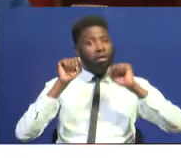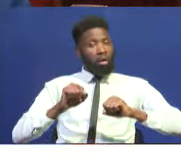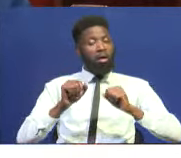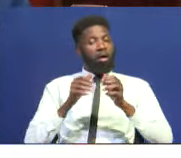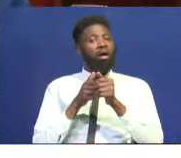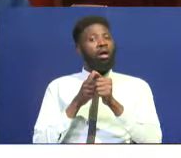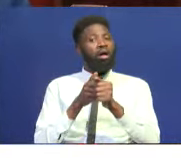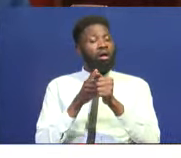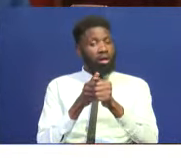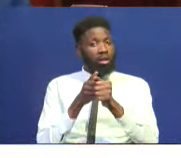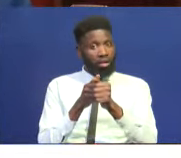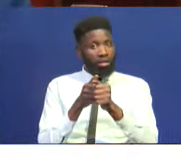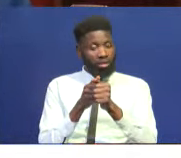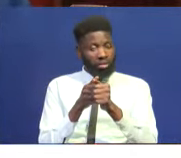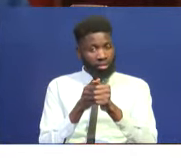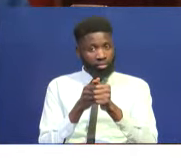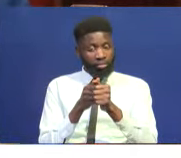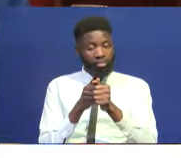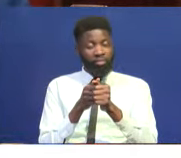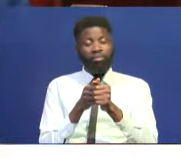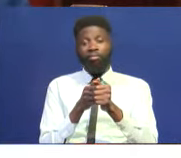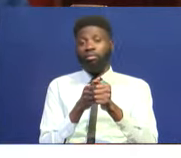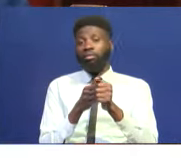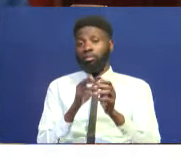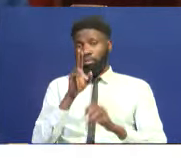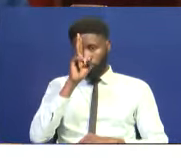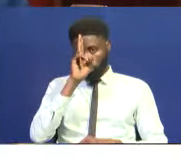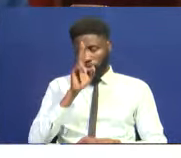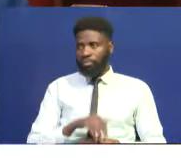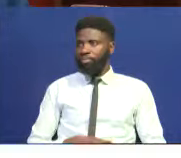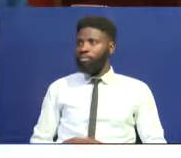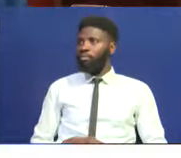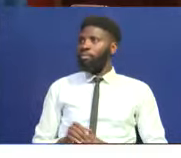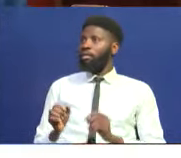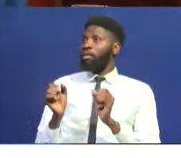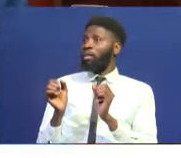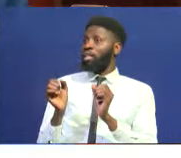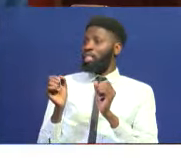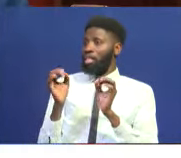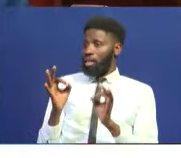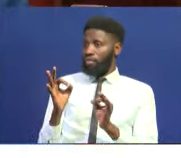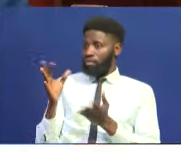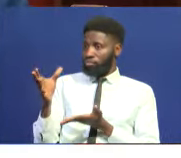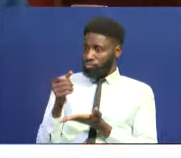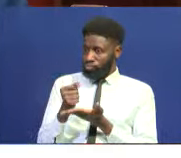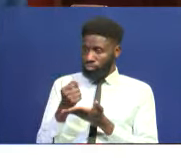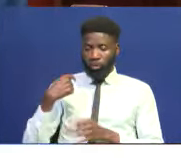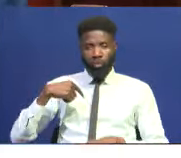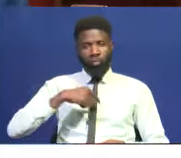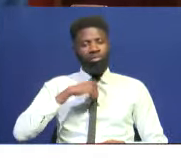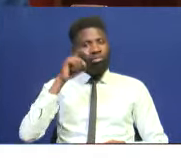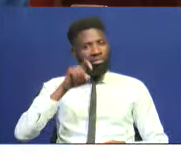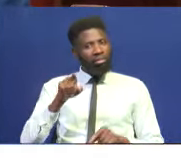IG, we need to look at the period of time the officers have stayed actually in those areas.